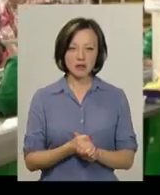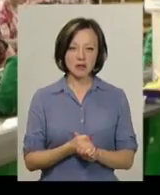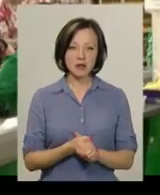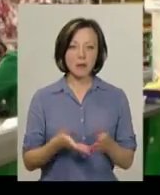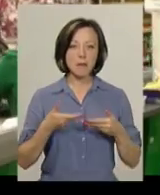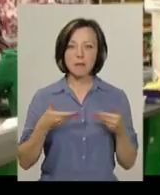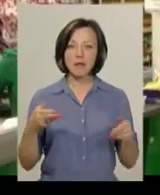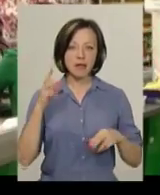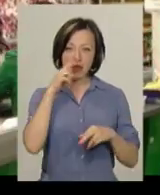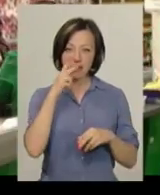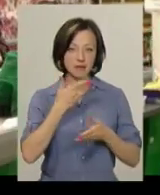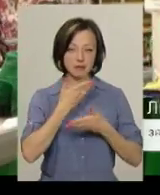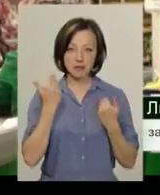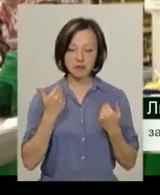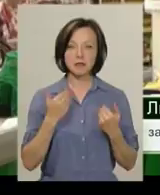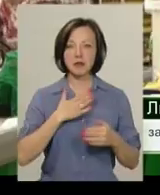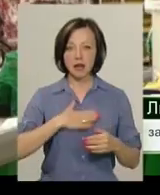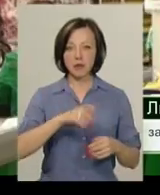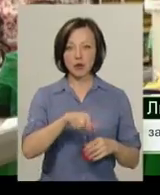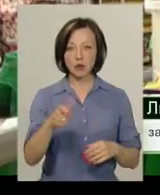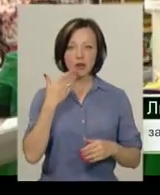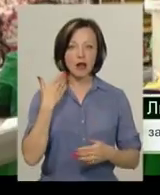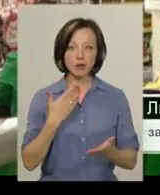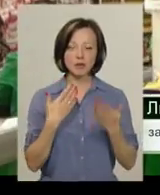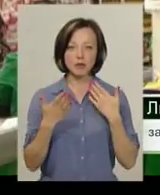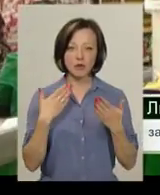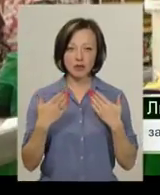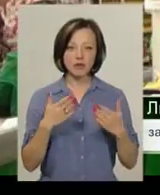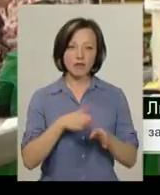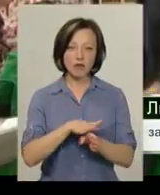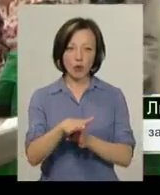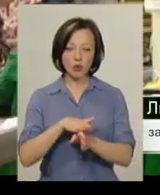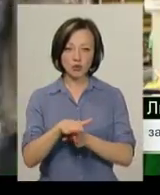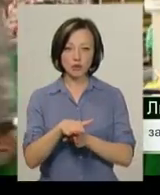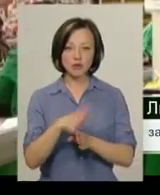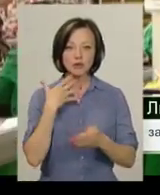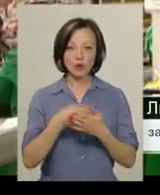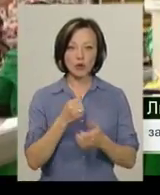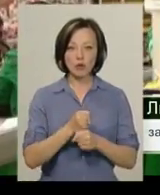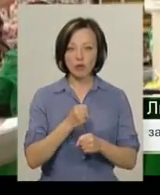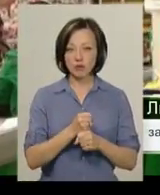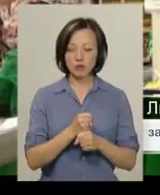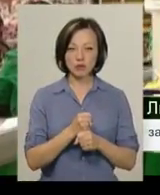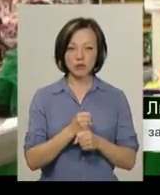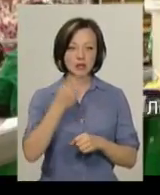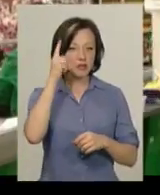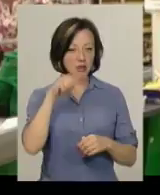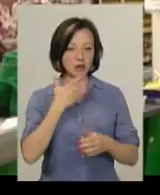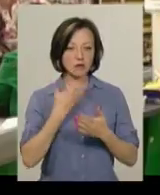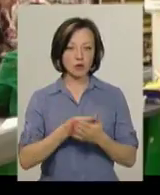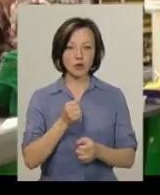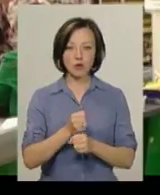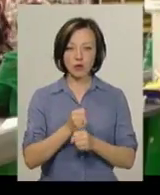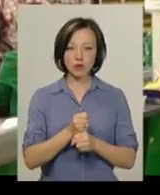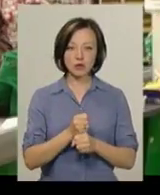шкодуємо, вони дуже приємні люди, з ними легко спілкуватися. Вони виконують свою роботу, знають свою